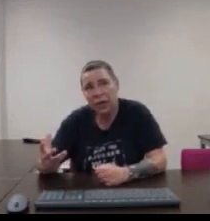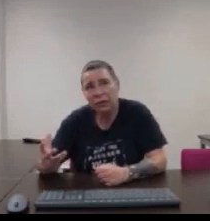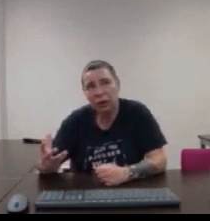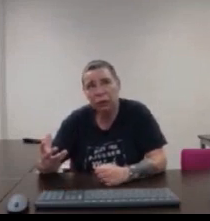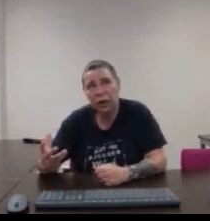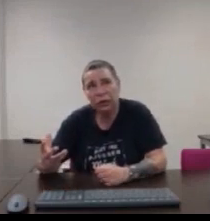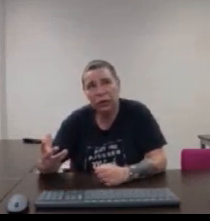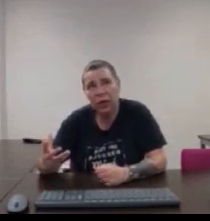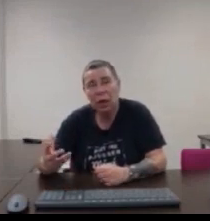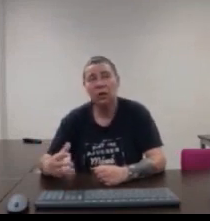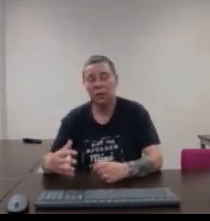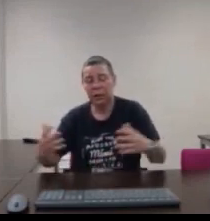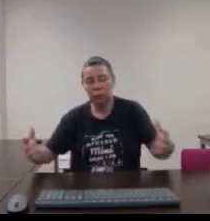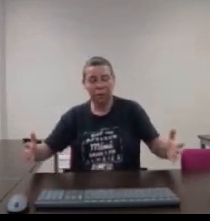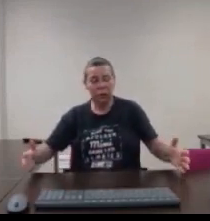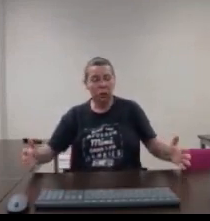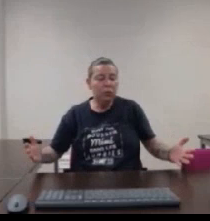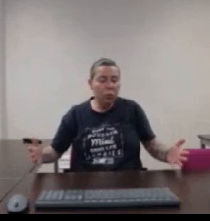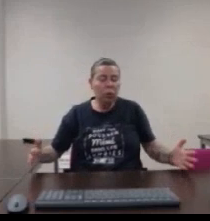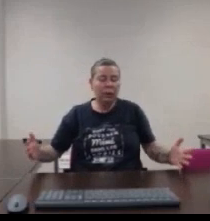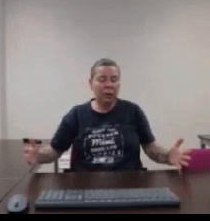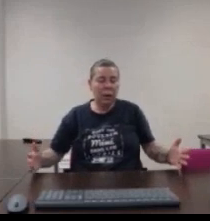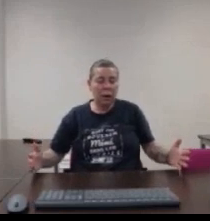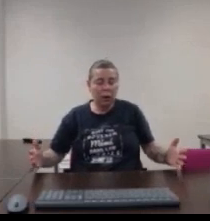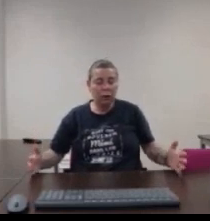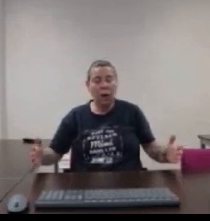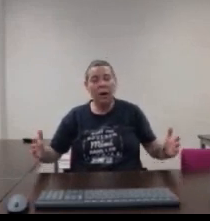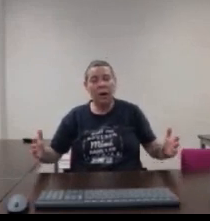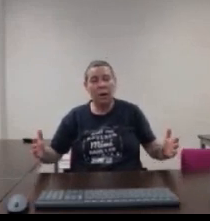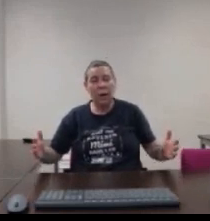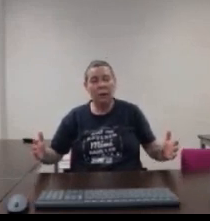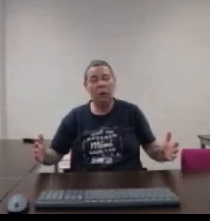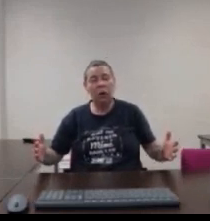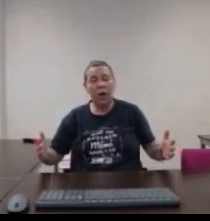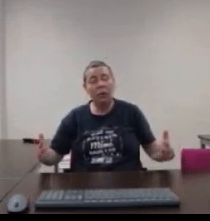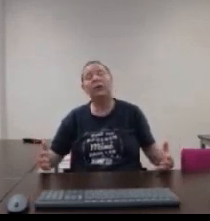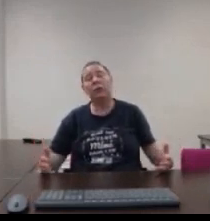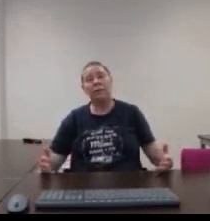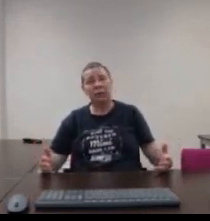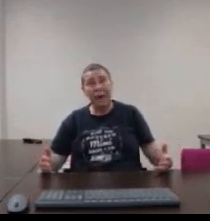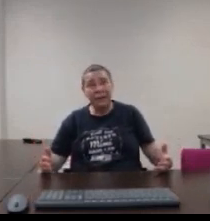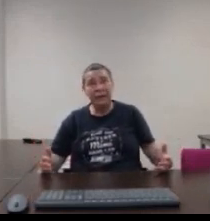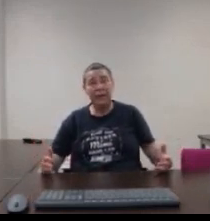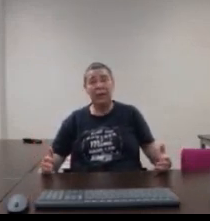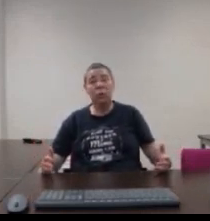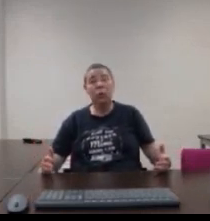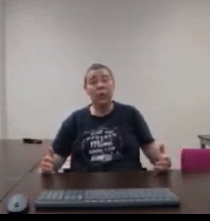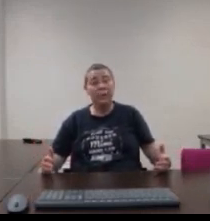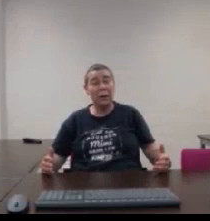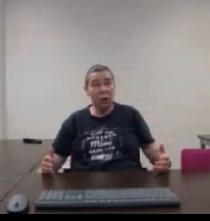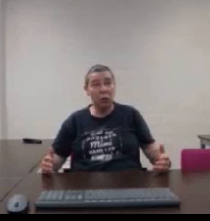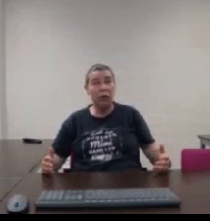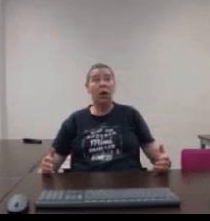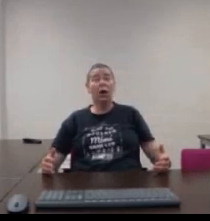Et puis ça, je l'ai évoqué tout à l'heure aussi. J'ai parlé du fait que les bureaux étaient importants à avoir des surfaces mates et